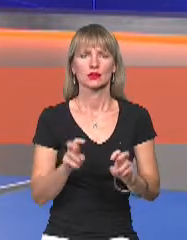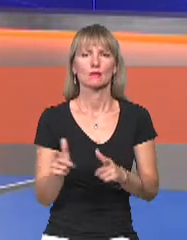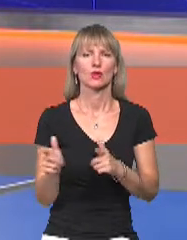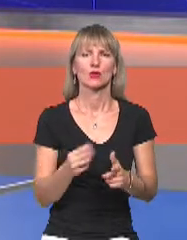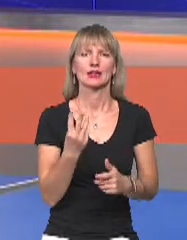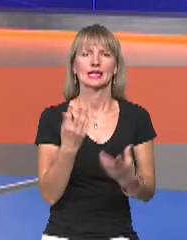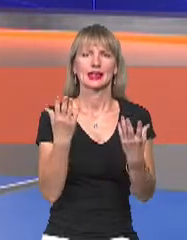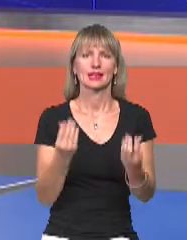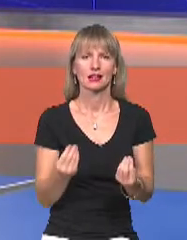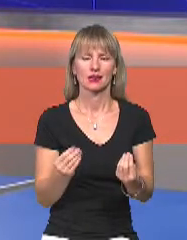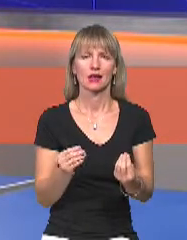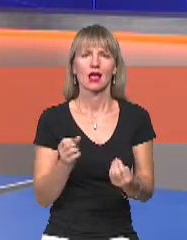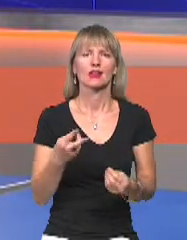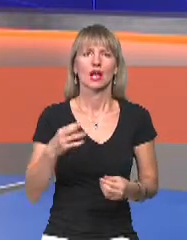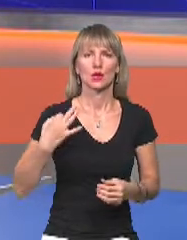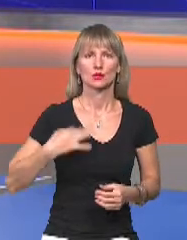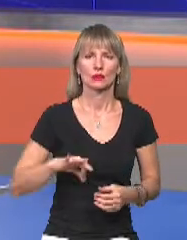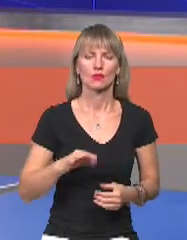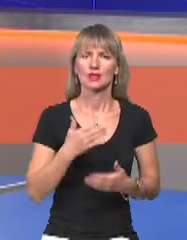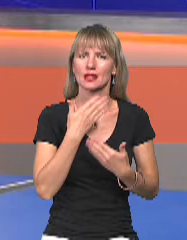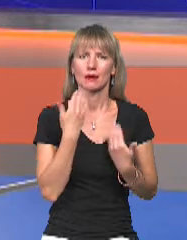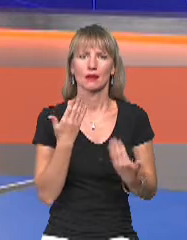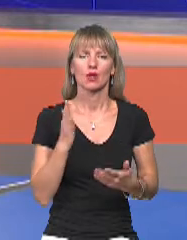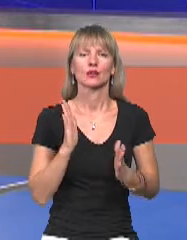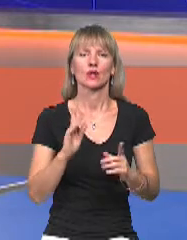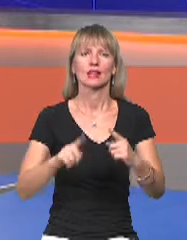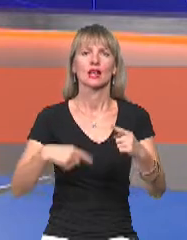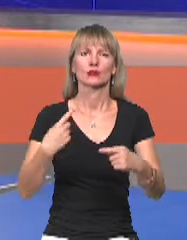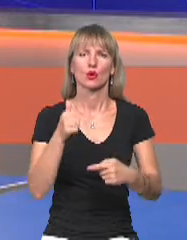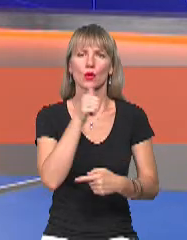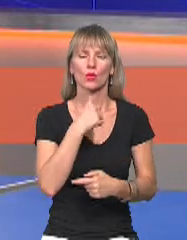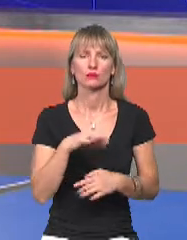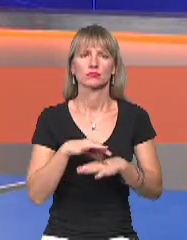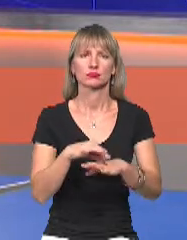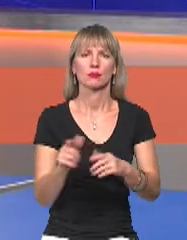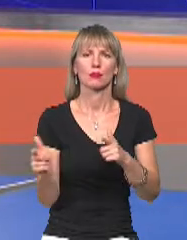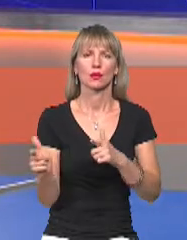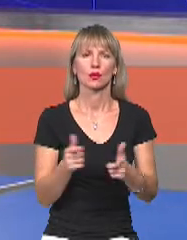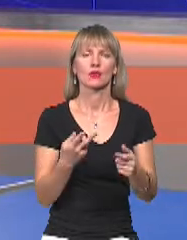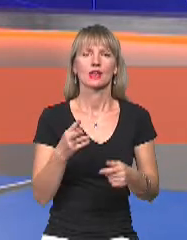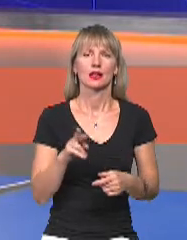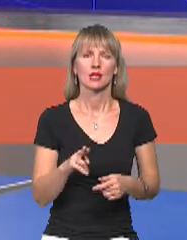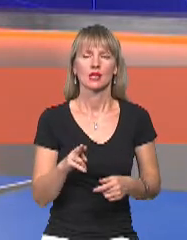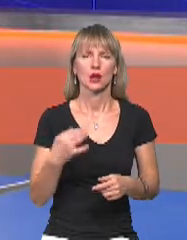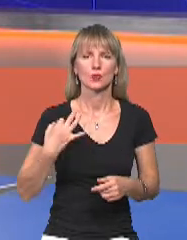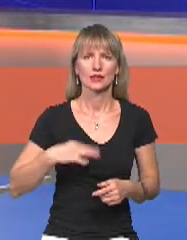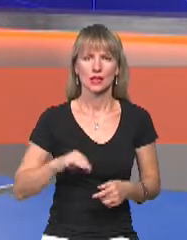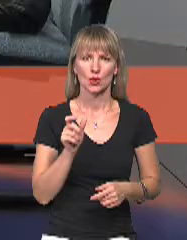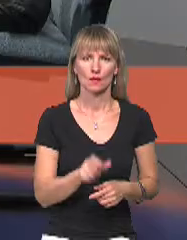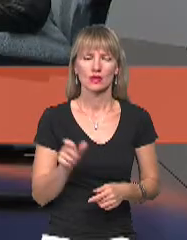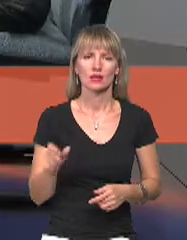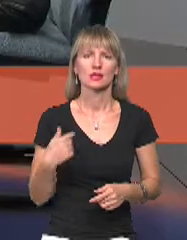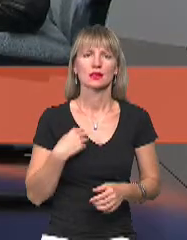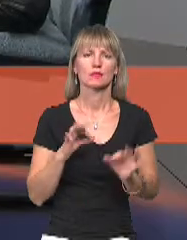всього. А для усиновлення взагалі немає. І тільки з наступного року ведуть підготовку для усиновителів. Тому